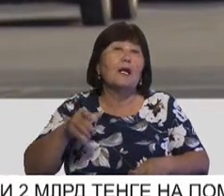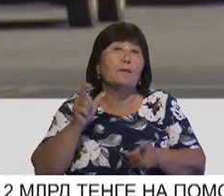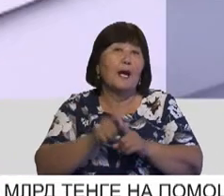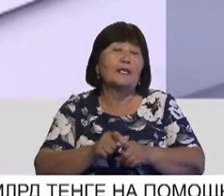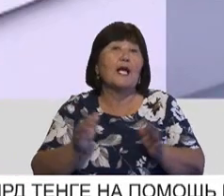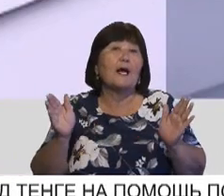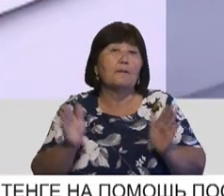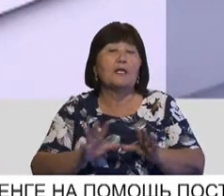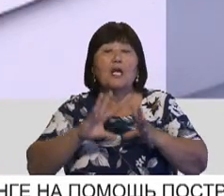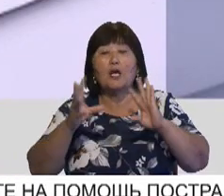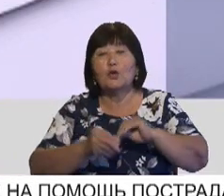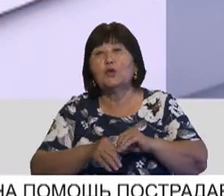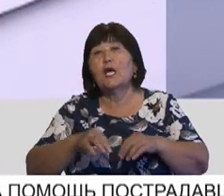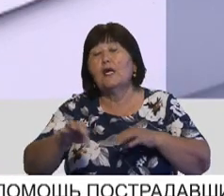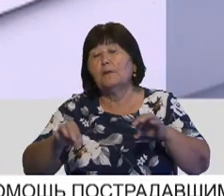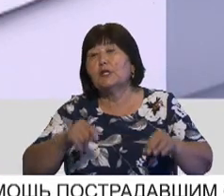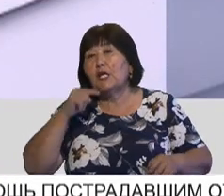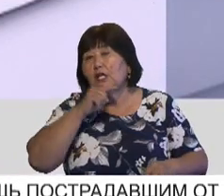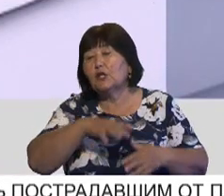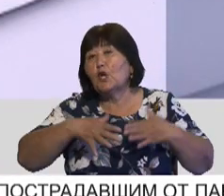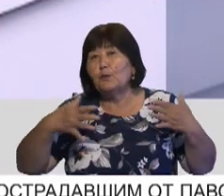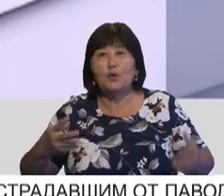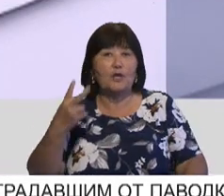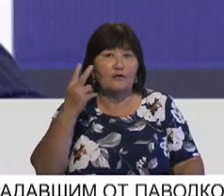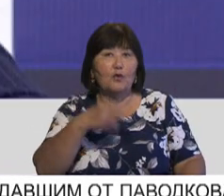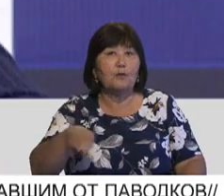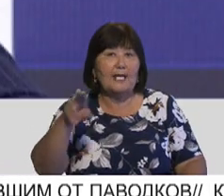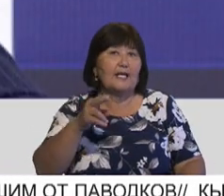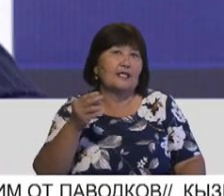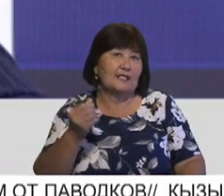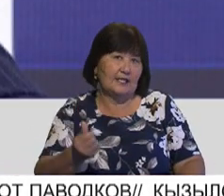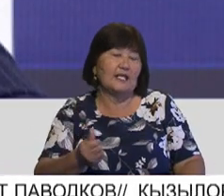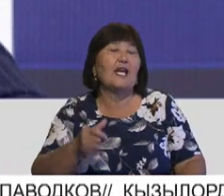самым минимальным расчетам, проект позволит сэкономить более 2 миллиардов тенге граждан.